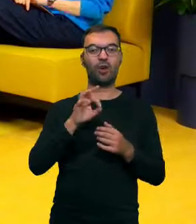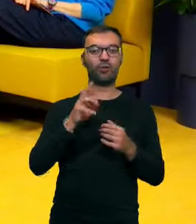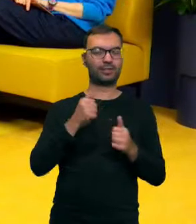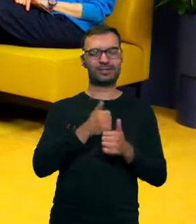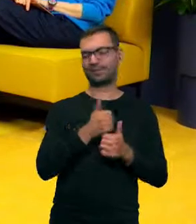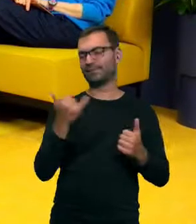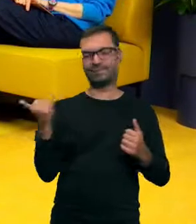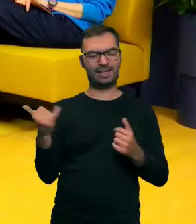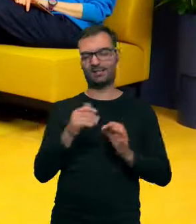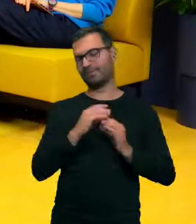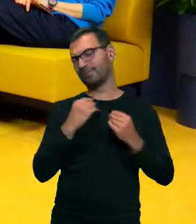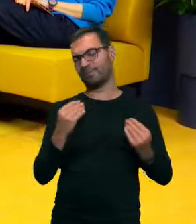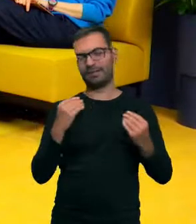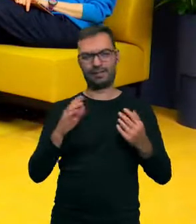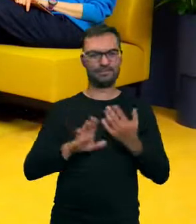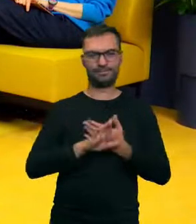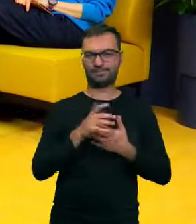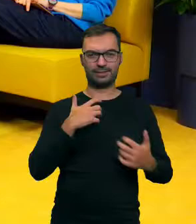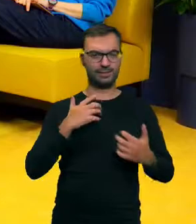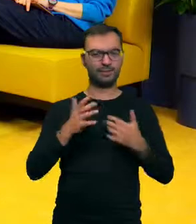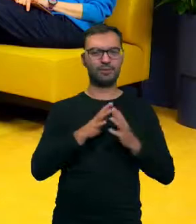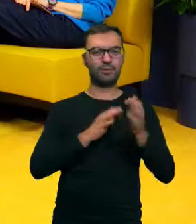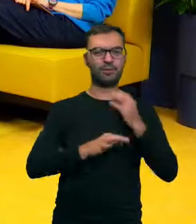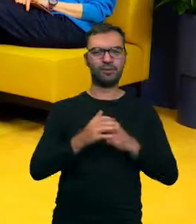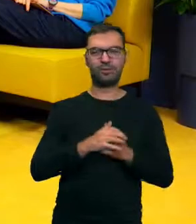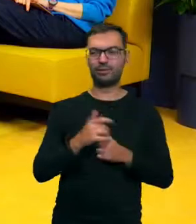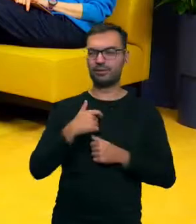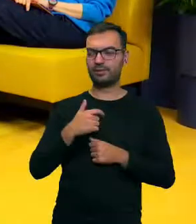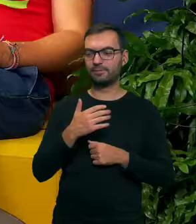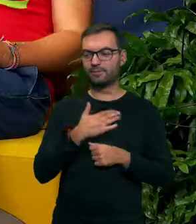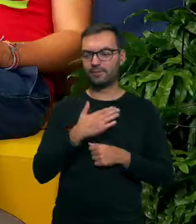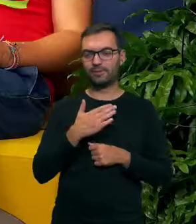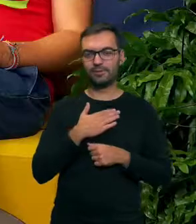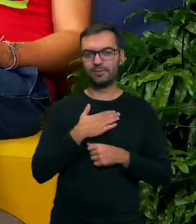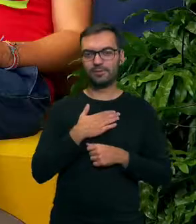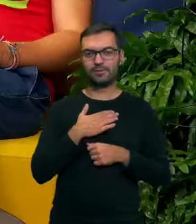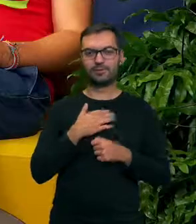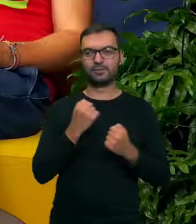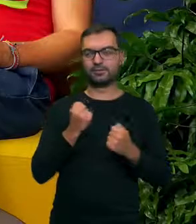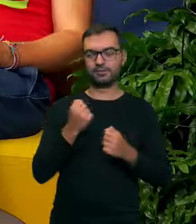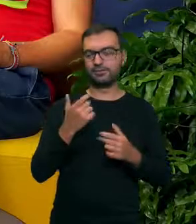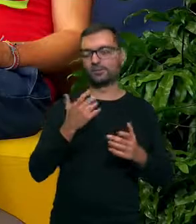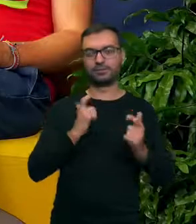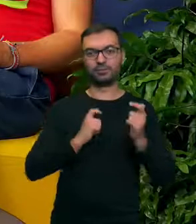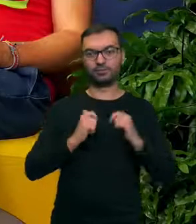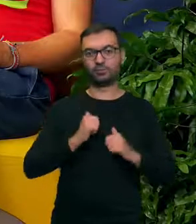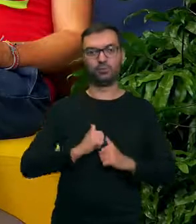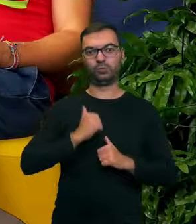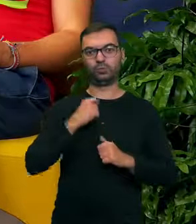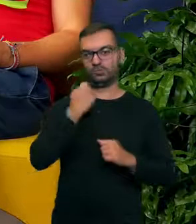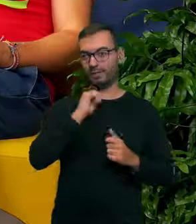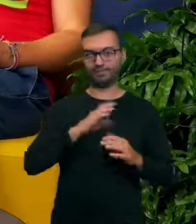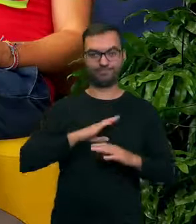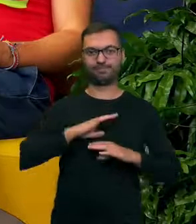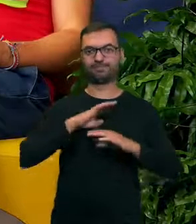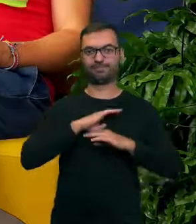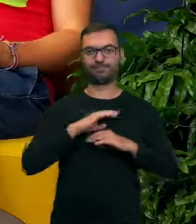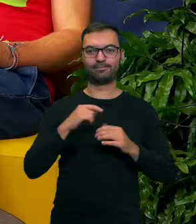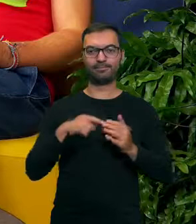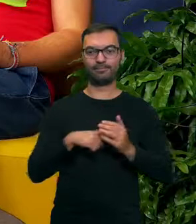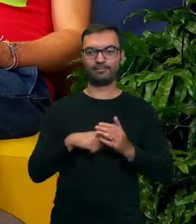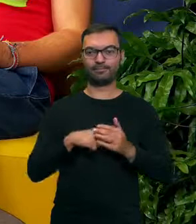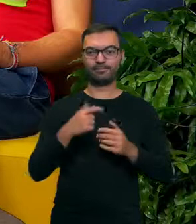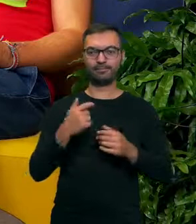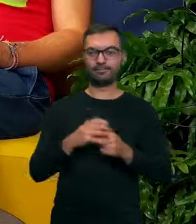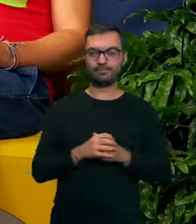jak zawsze Agnieszka Grochowska fantastycznie w tej roli, więc opowiedz co ja miałem spotkanie. Olbrzymią przyjemność, jeżeli tak można nazwać tego